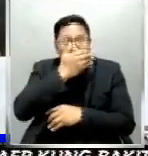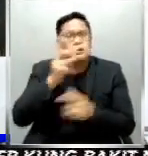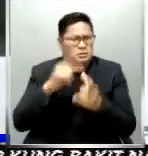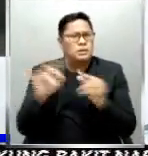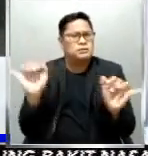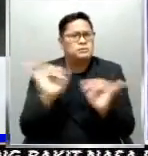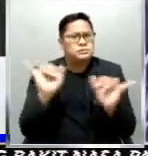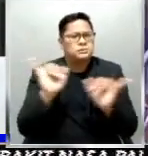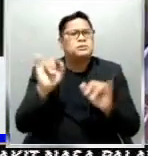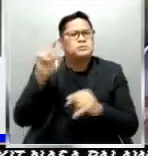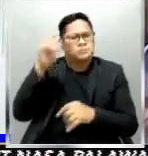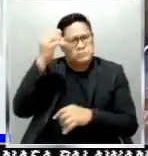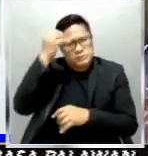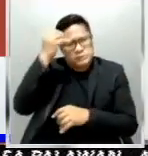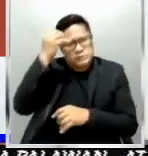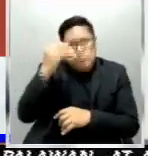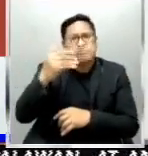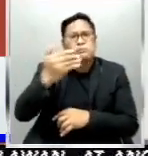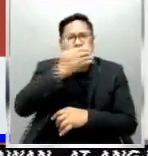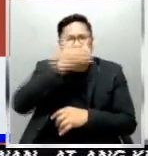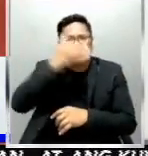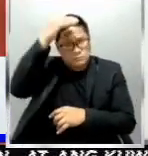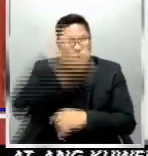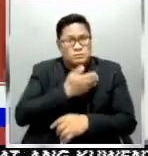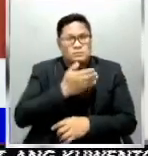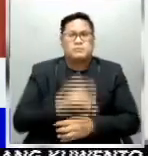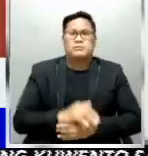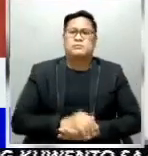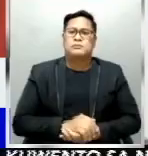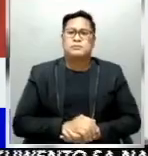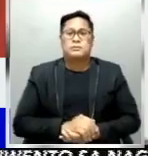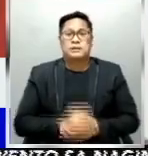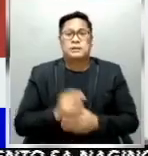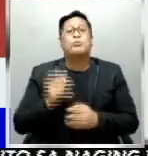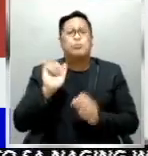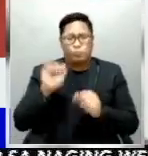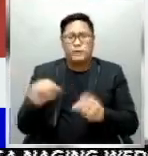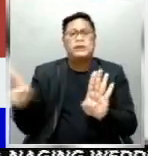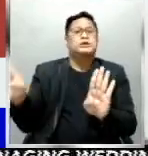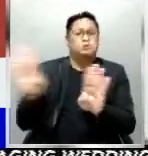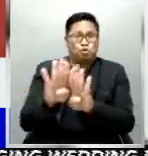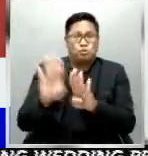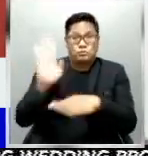ng face mask at face shield. Pwede natin pasarayin sa establishmento kung sakasali silang